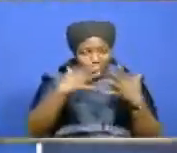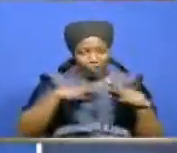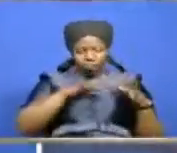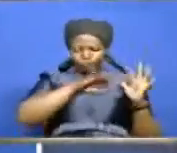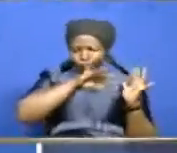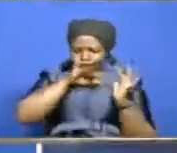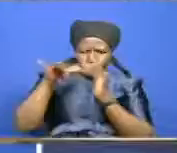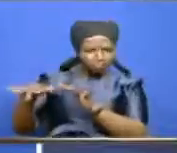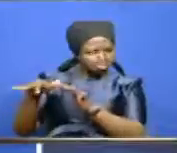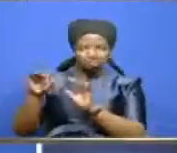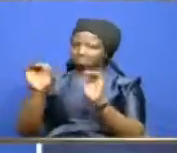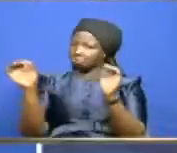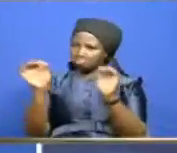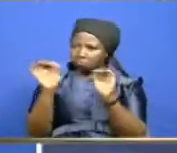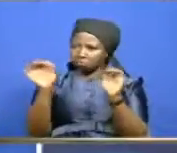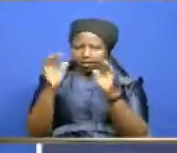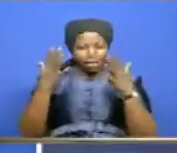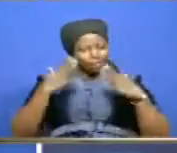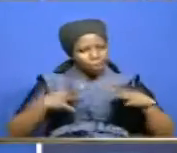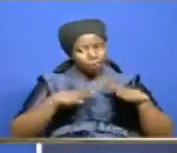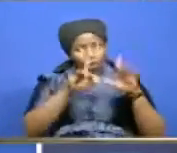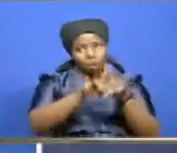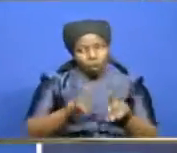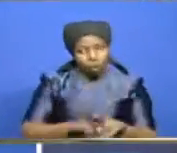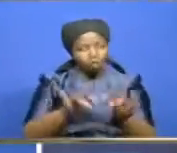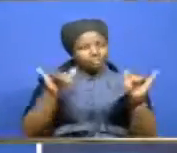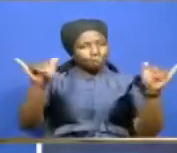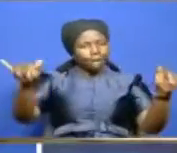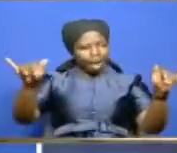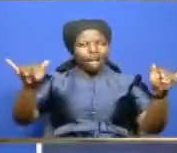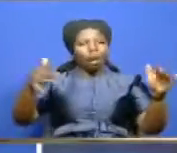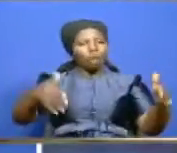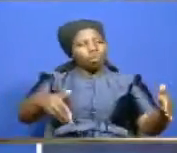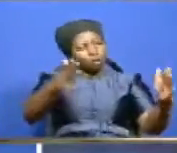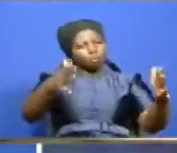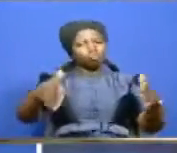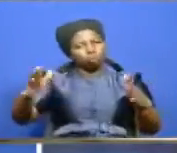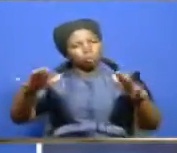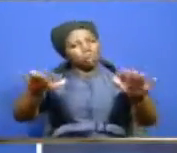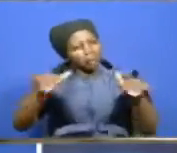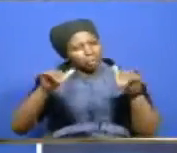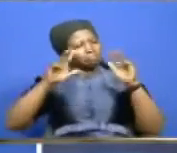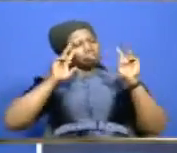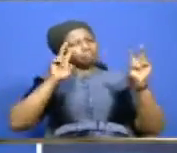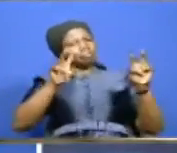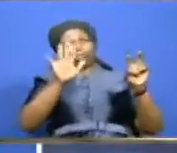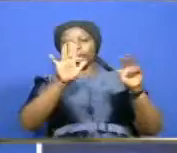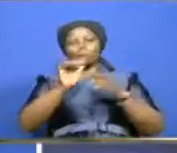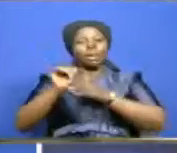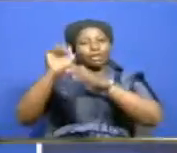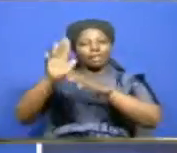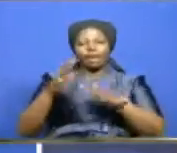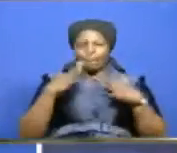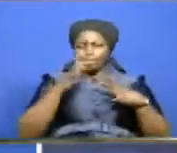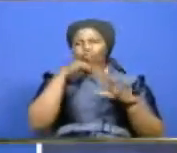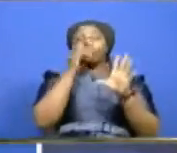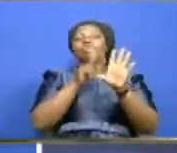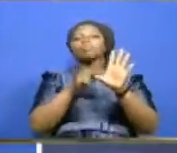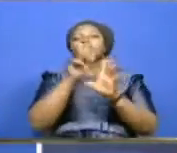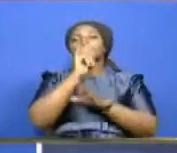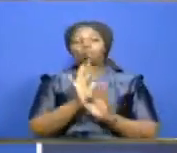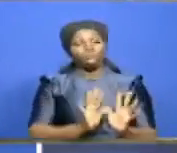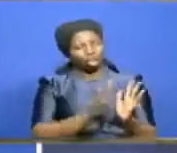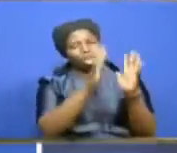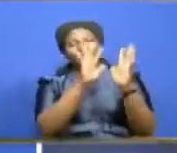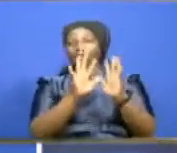walioweza kufika. Wakazi nao wakasimama kando ya barabara wakisubiri kuona viongozi wao. Waliohudhuria sherehe hizo walisifia